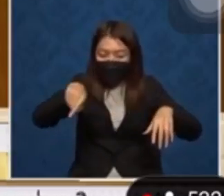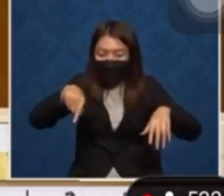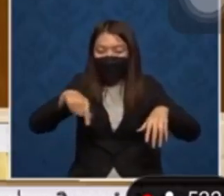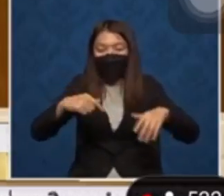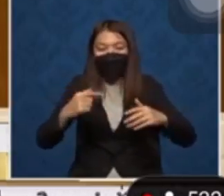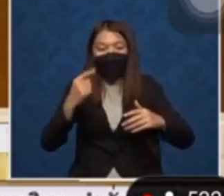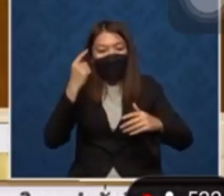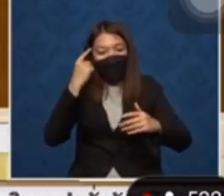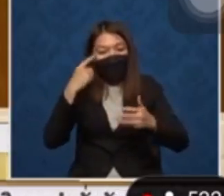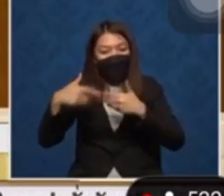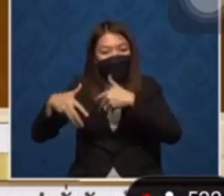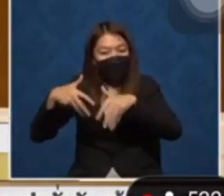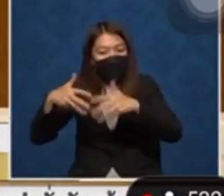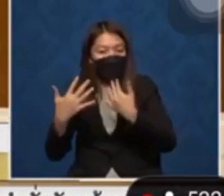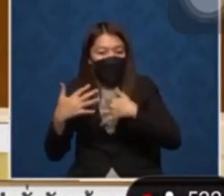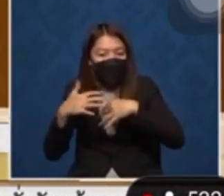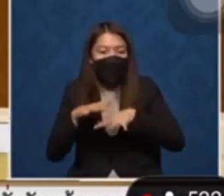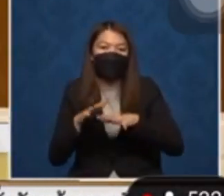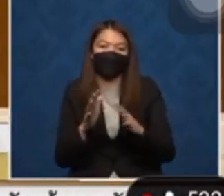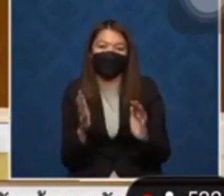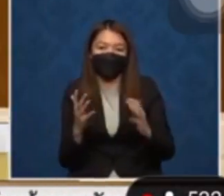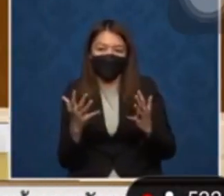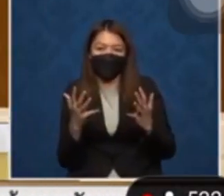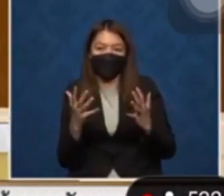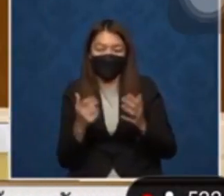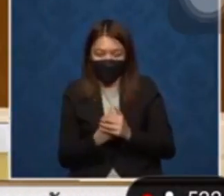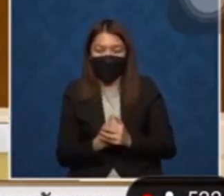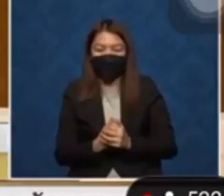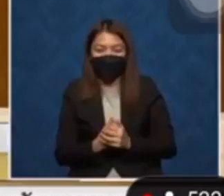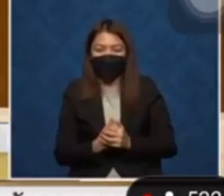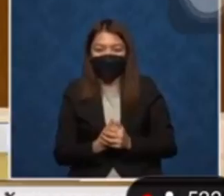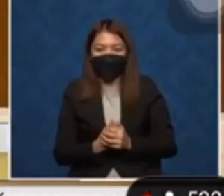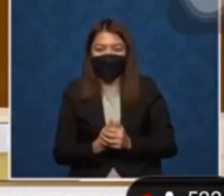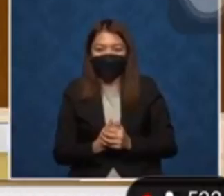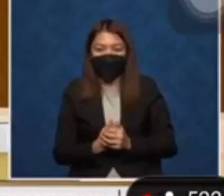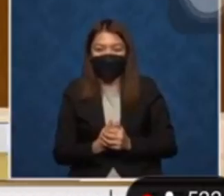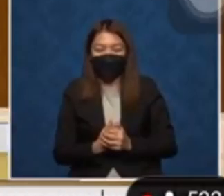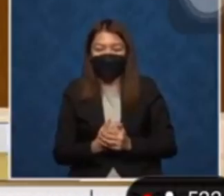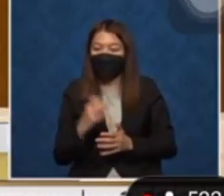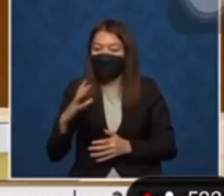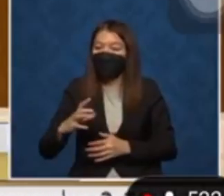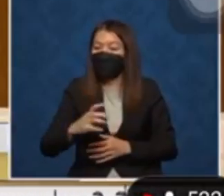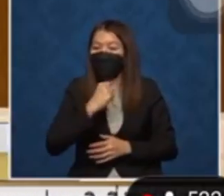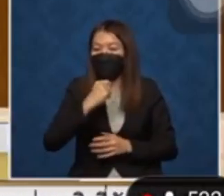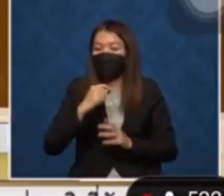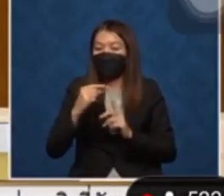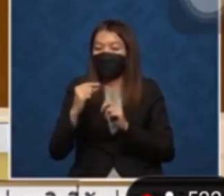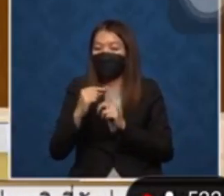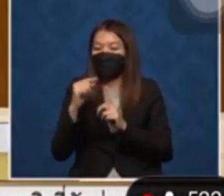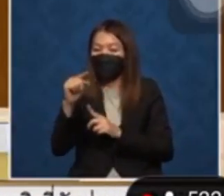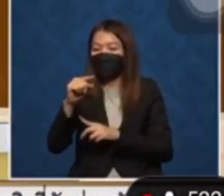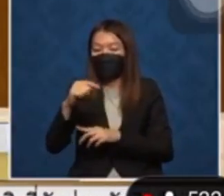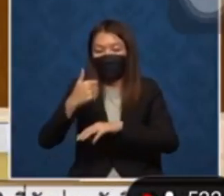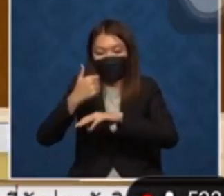นร่วมของประชาชนในพื้นที่การรวบอำนาจคำสั่งหัวหน้าคสช.